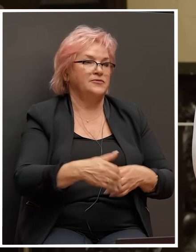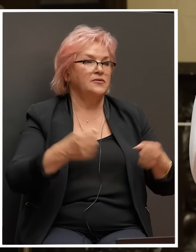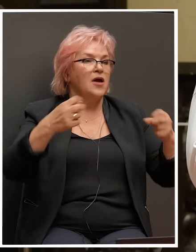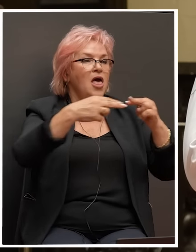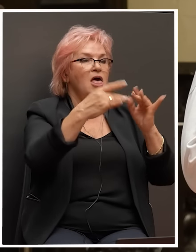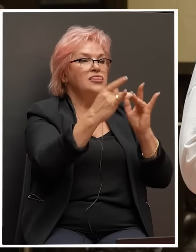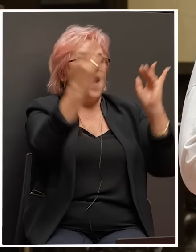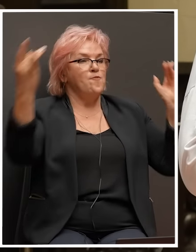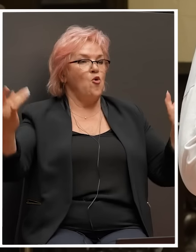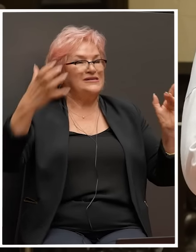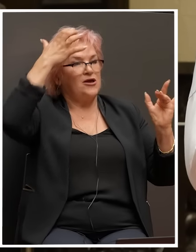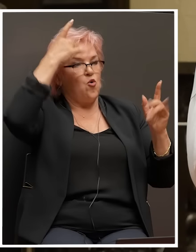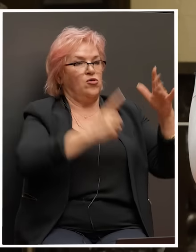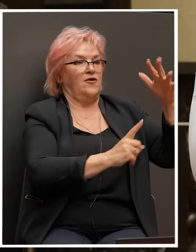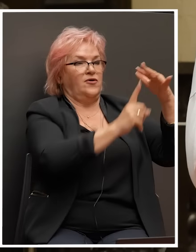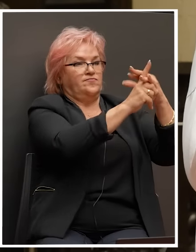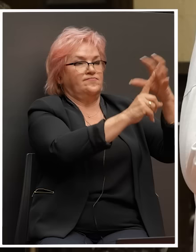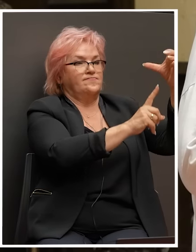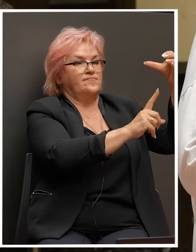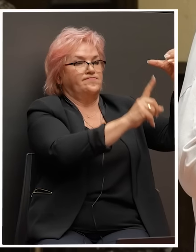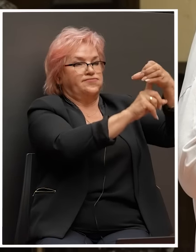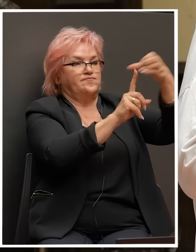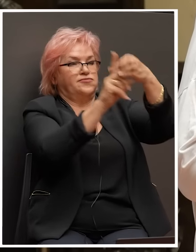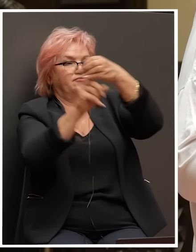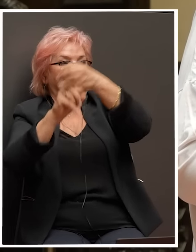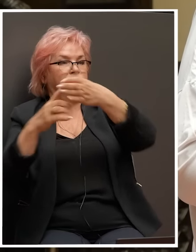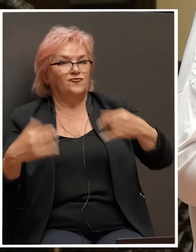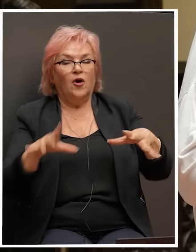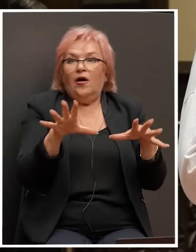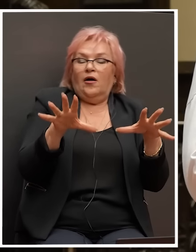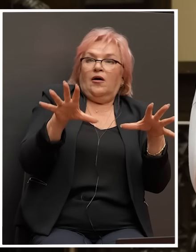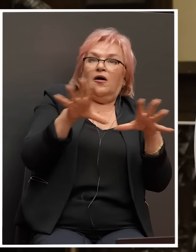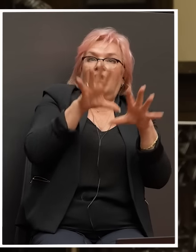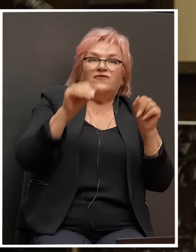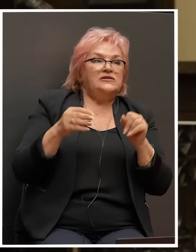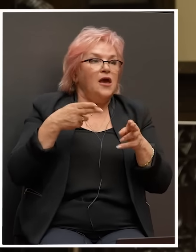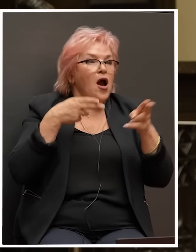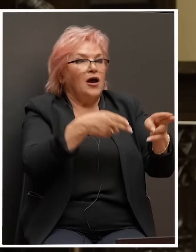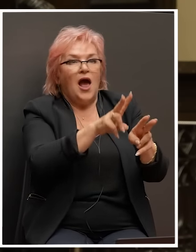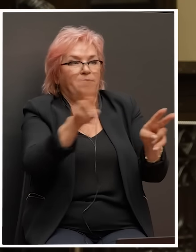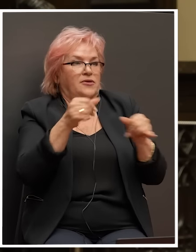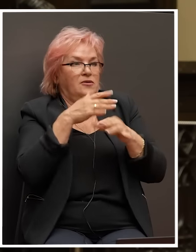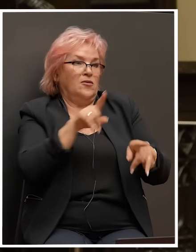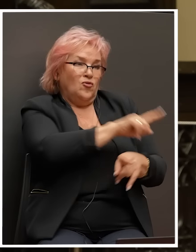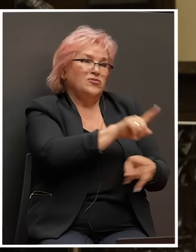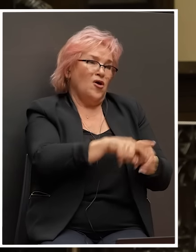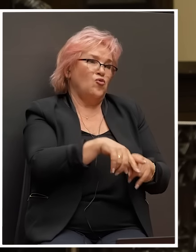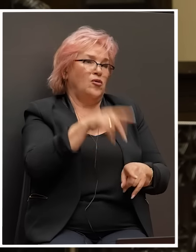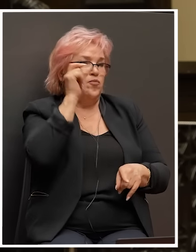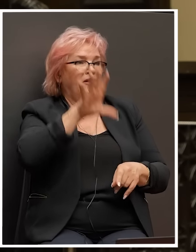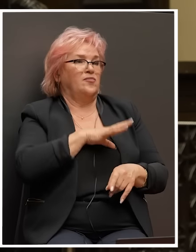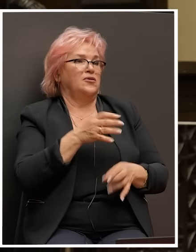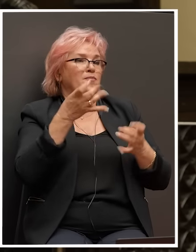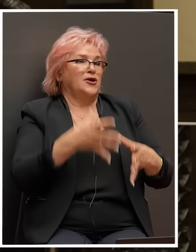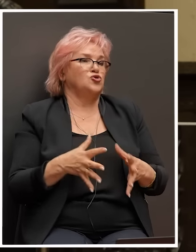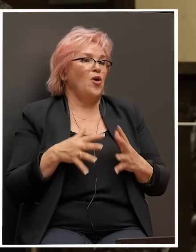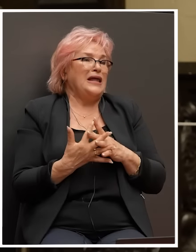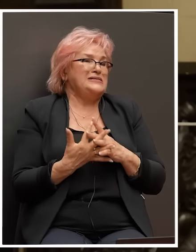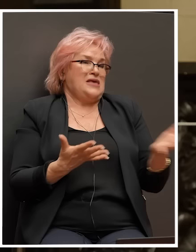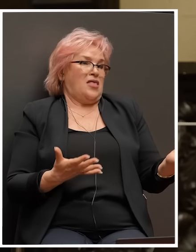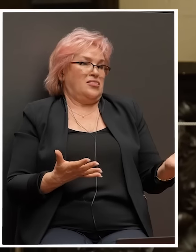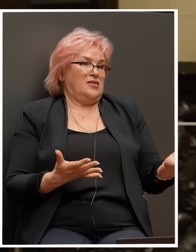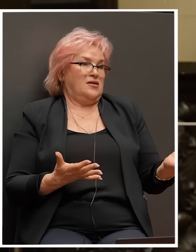Ангела. Как-то быстро, через год, ни у кого никаких желаний никого грабить не возникало. Он такой парень был, простой, из крестьян.